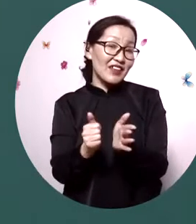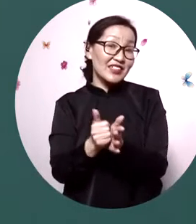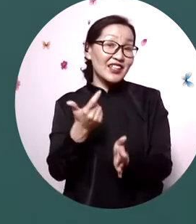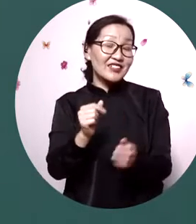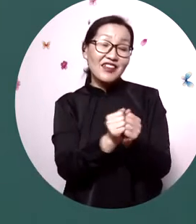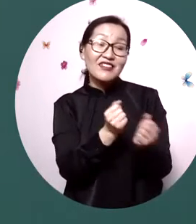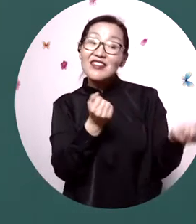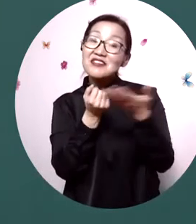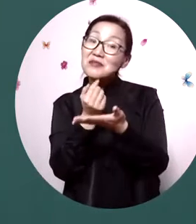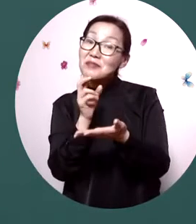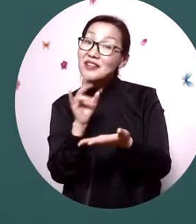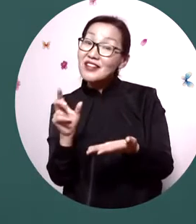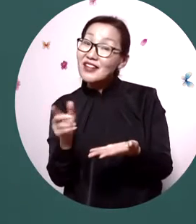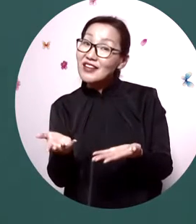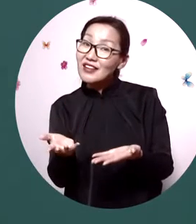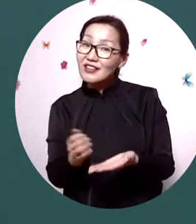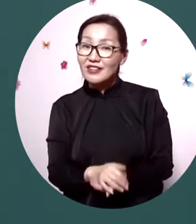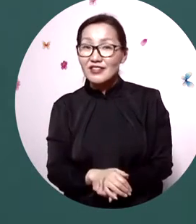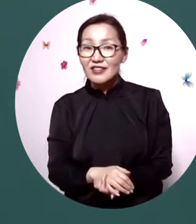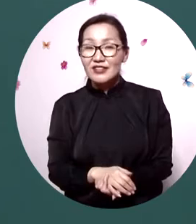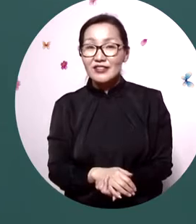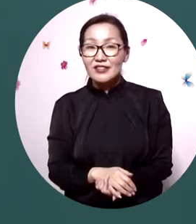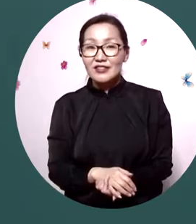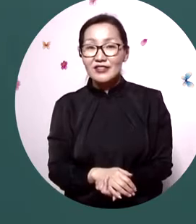мөлий? Зүгтэй. Дуу.